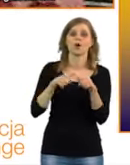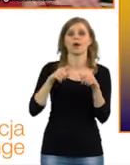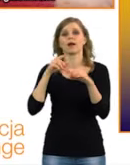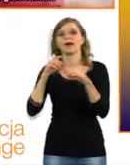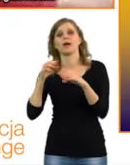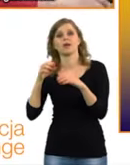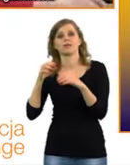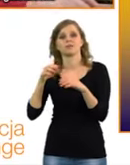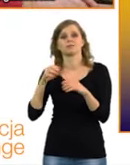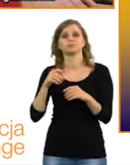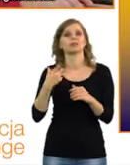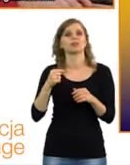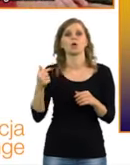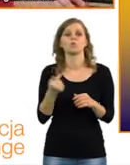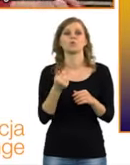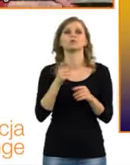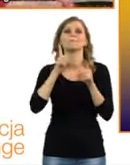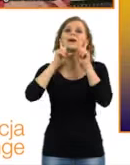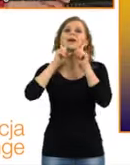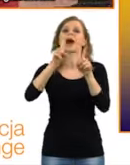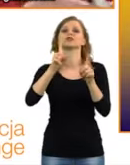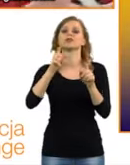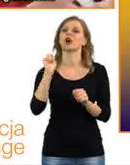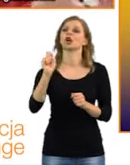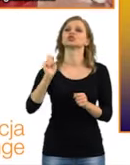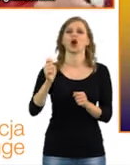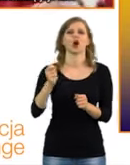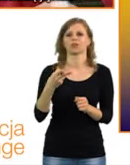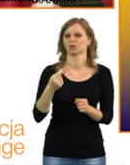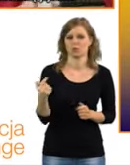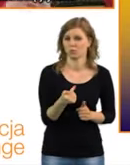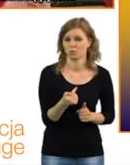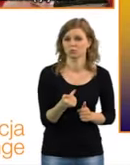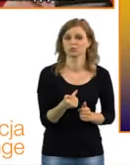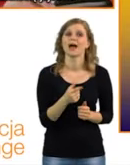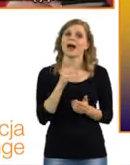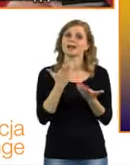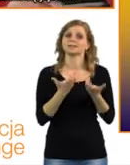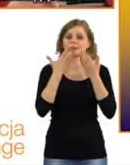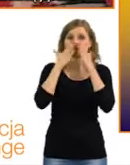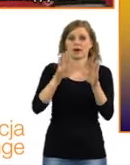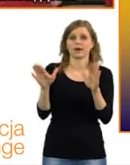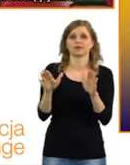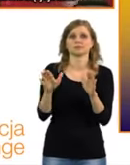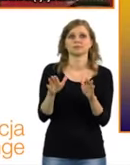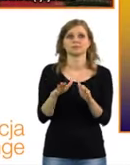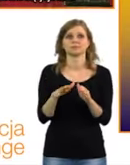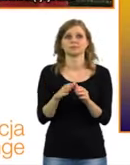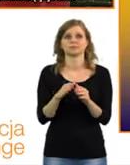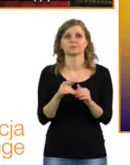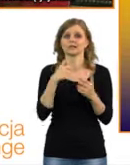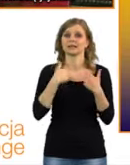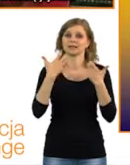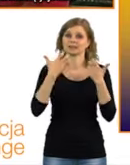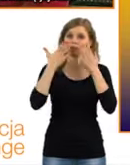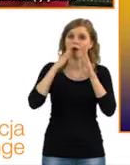I tutaj nie musimy mieć takich prawdziwych grzechotek, ale chcę pokazać, tutaj tą